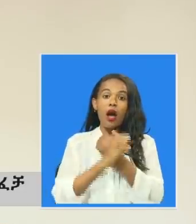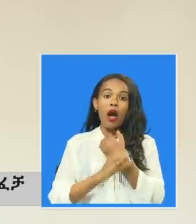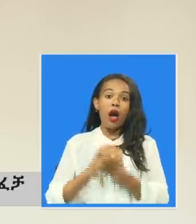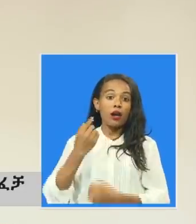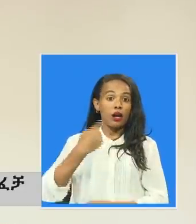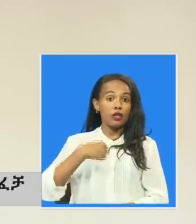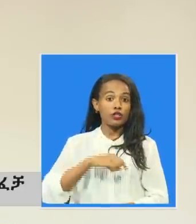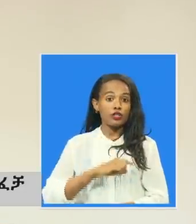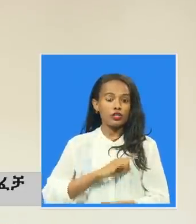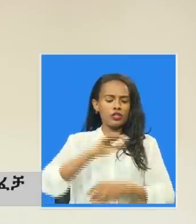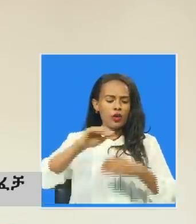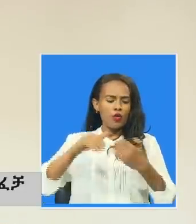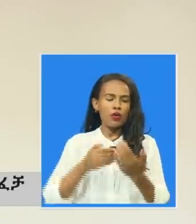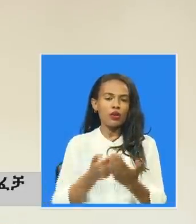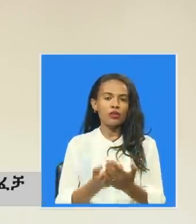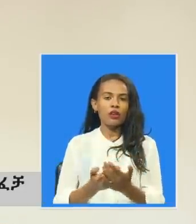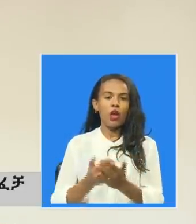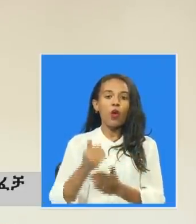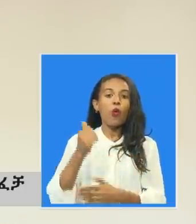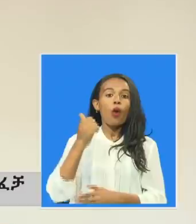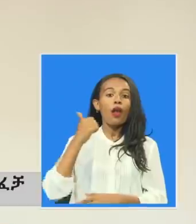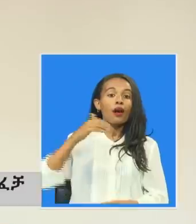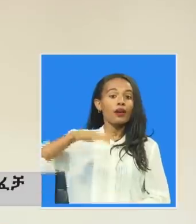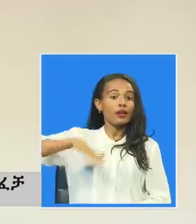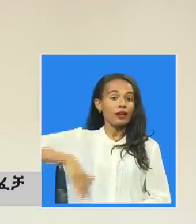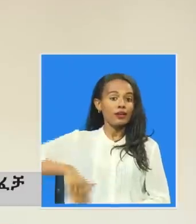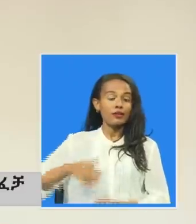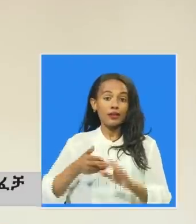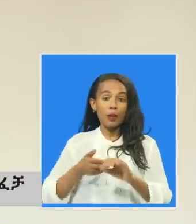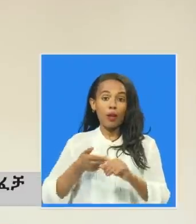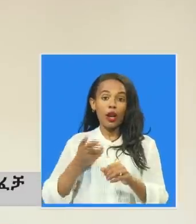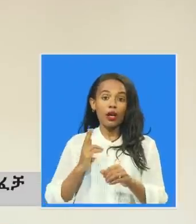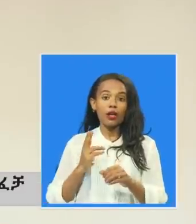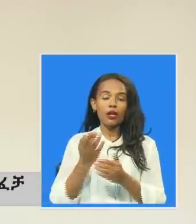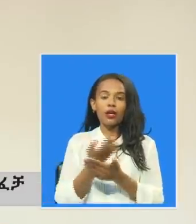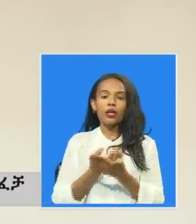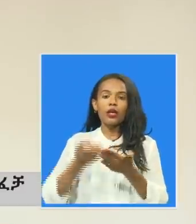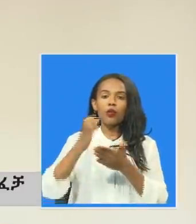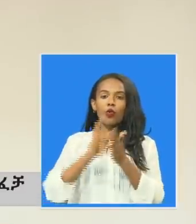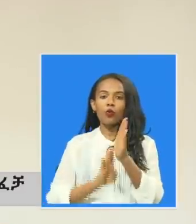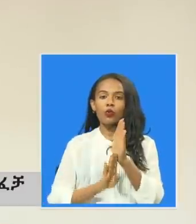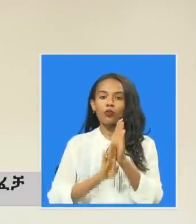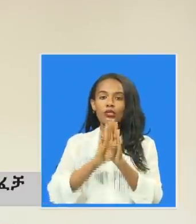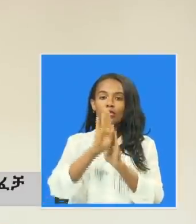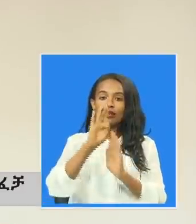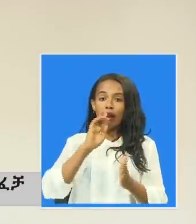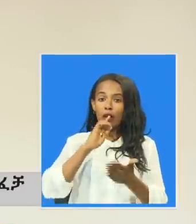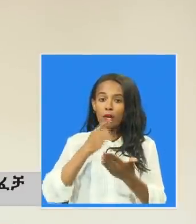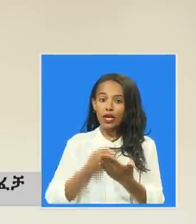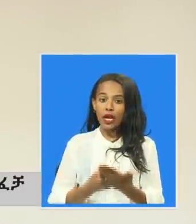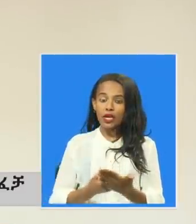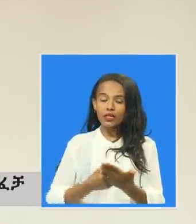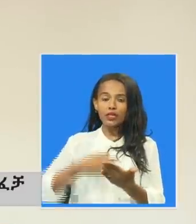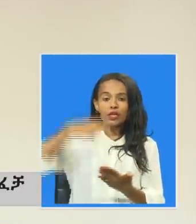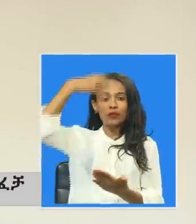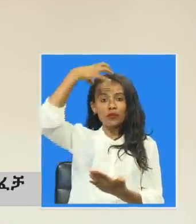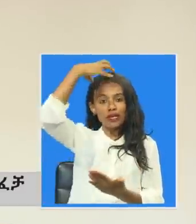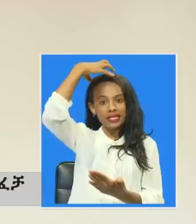ሀገራችንን ከሁለንተናዊ ኋላቀርነት ለማላቀቅ የኢኮኖሚ ብልጽግና ለማረጋገጥ